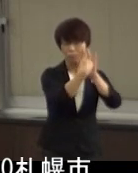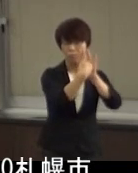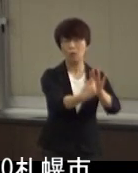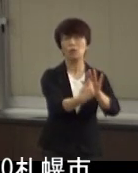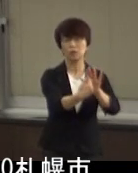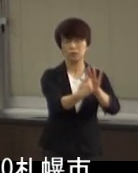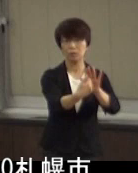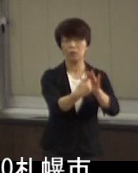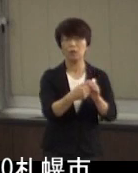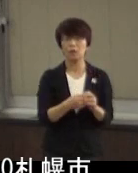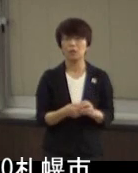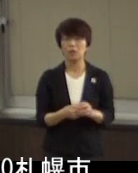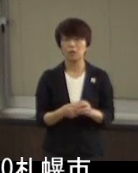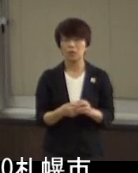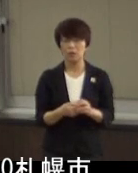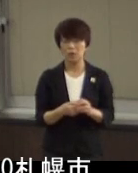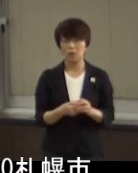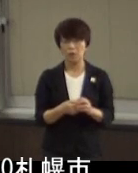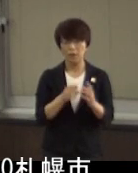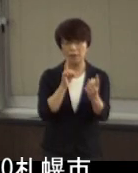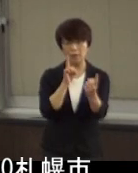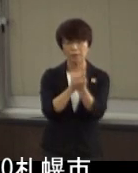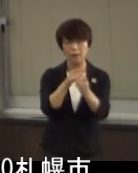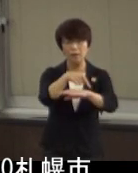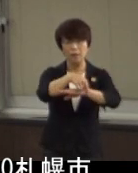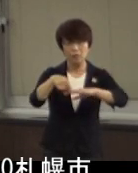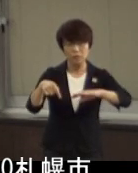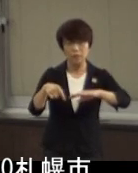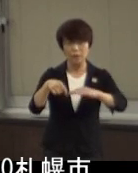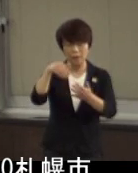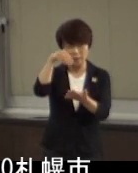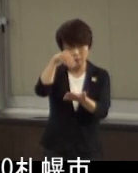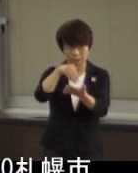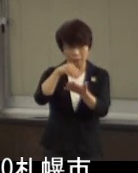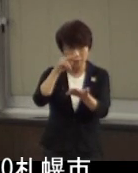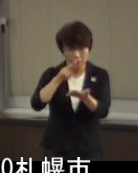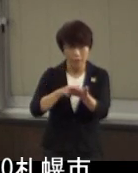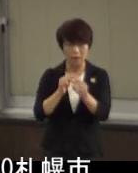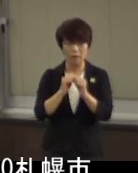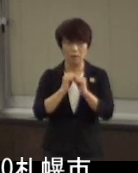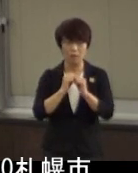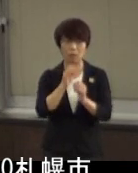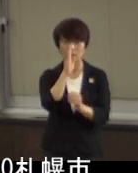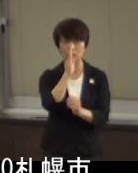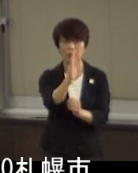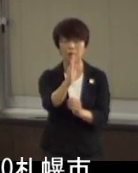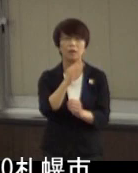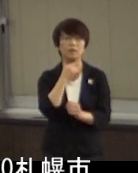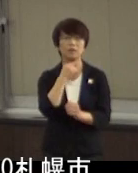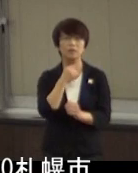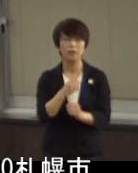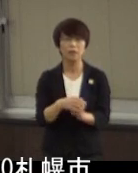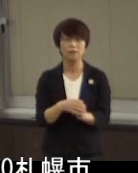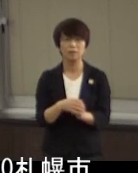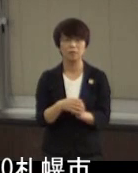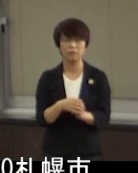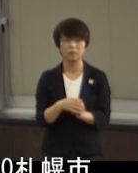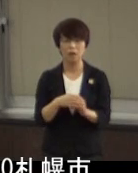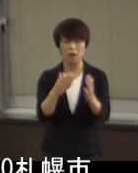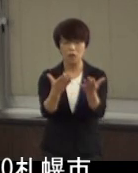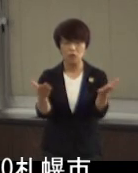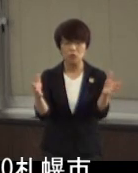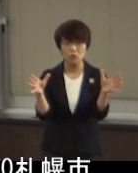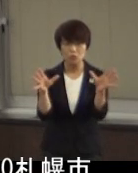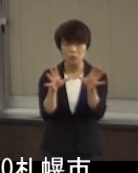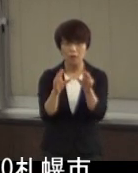に、感染症対策に徹底をお願いをしたいというふうに思います。集団感染の事例